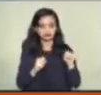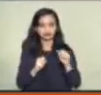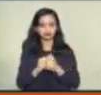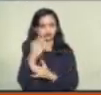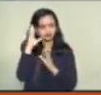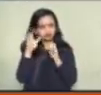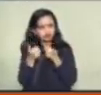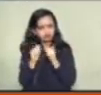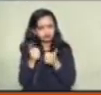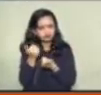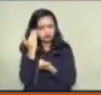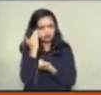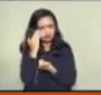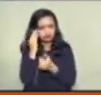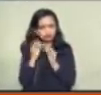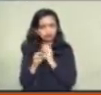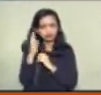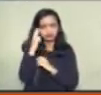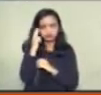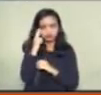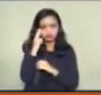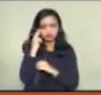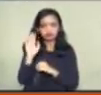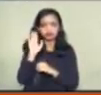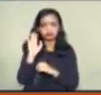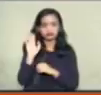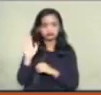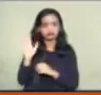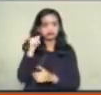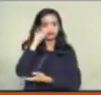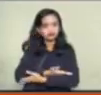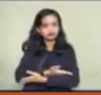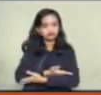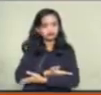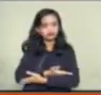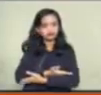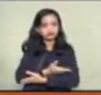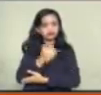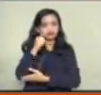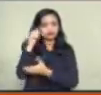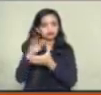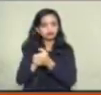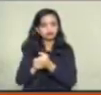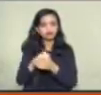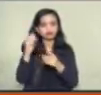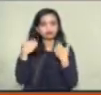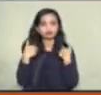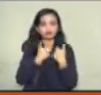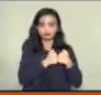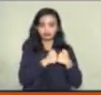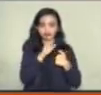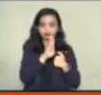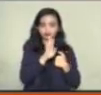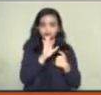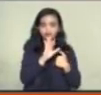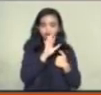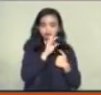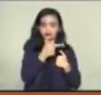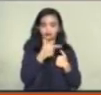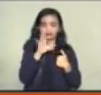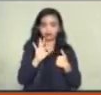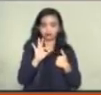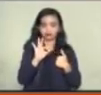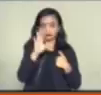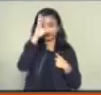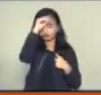Paano po nalaman ni Rodney na ito pong misis niya na manugang niyo ay naglukot ng lalaki? Kasi po, yung girlfriend po ng